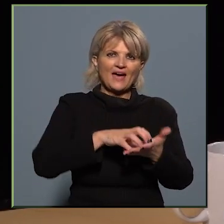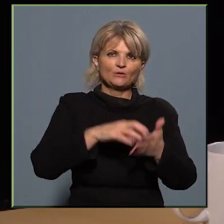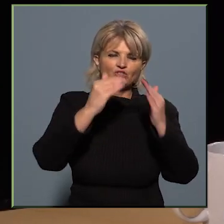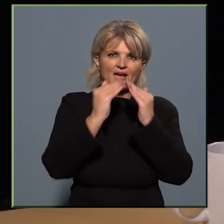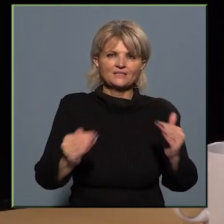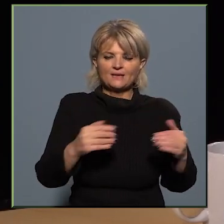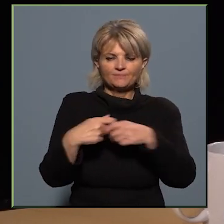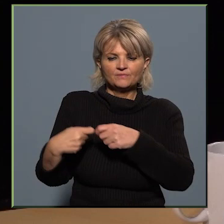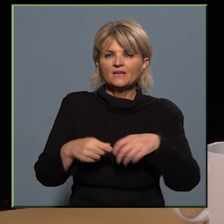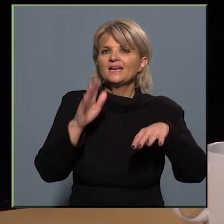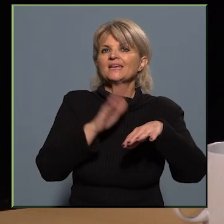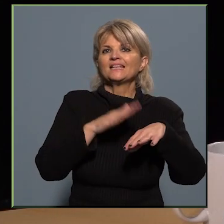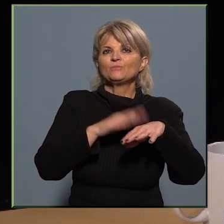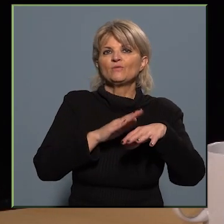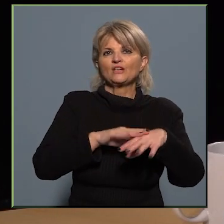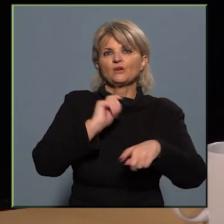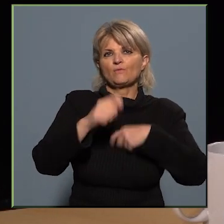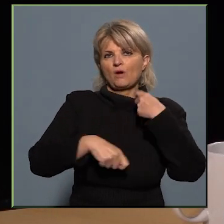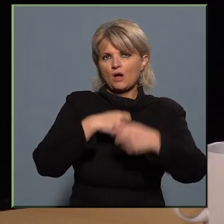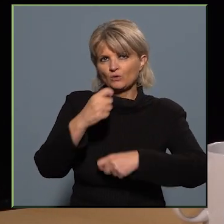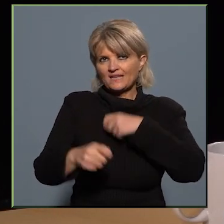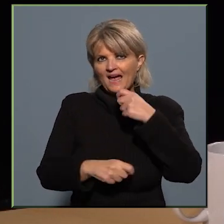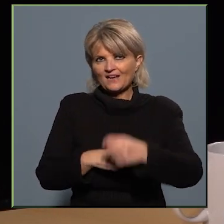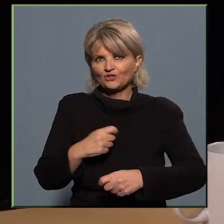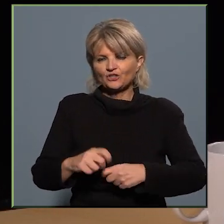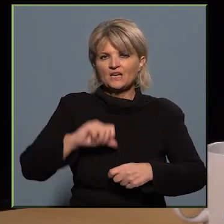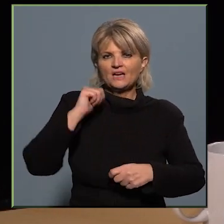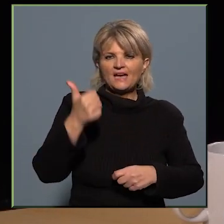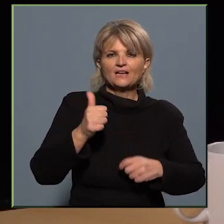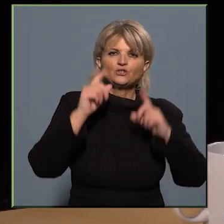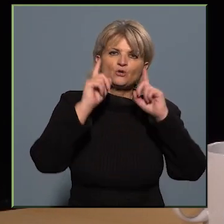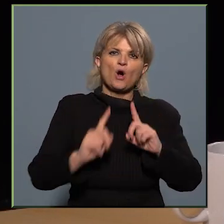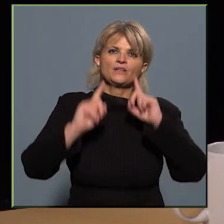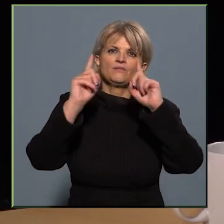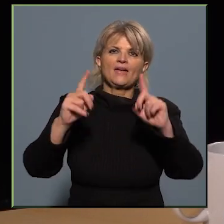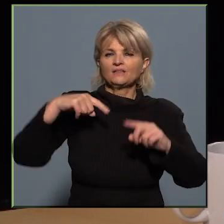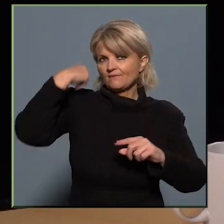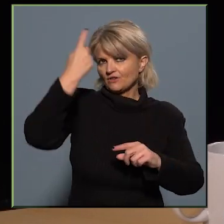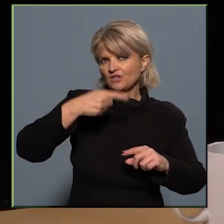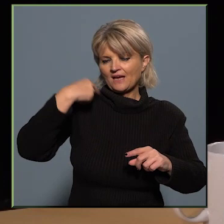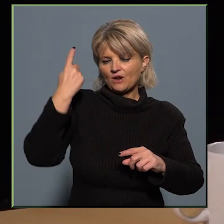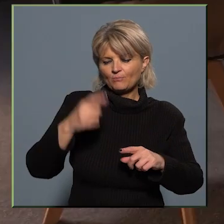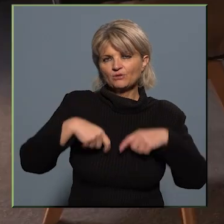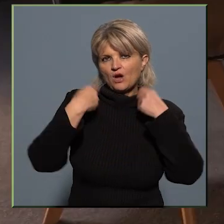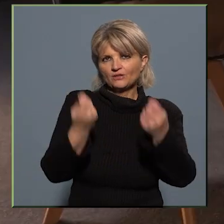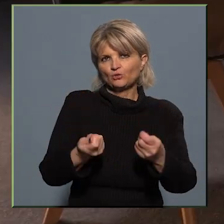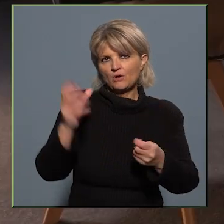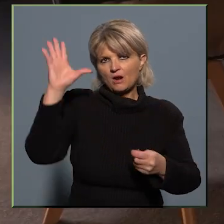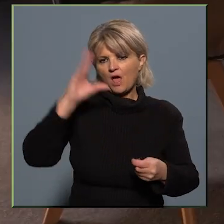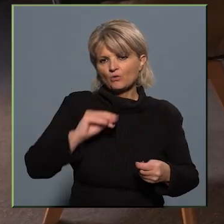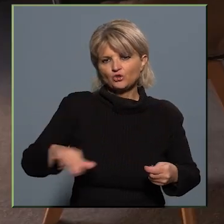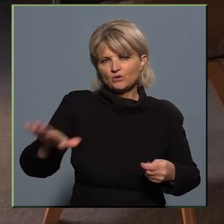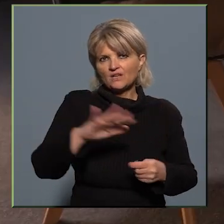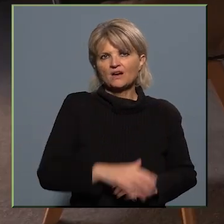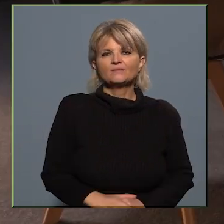megszervezett kézműves foglalkozásnak is, amit az első adventi vasárnapon adtunk a kőbányiaknak. Meddig is